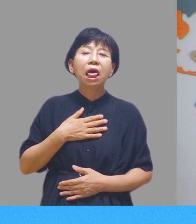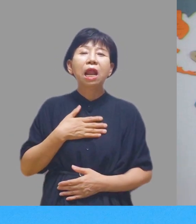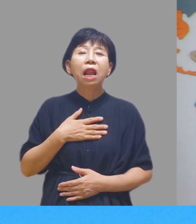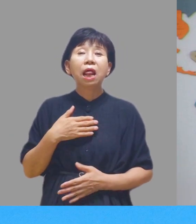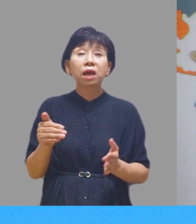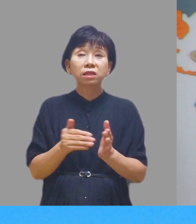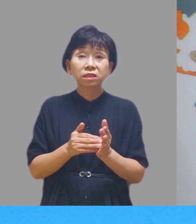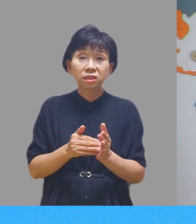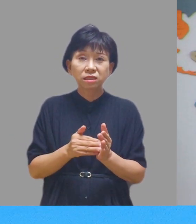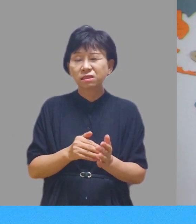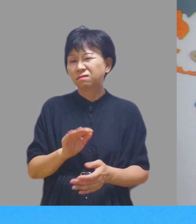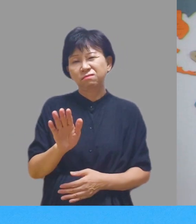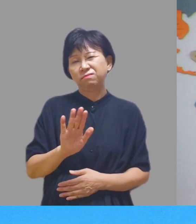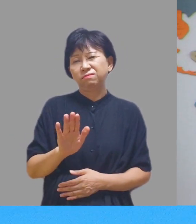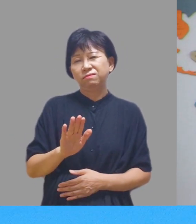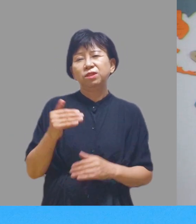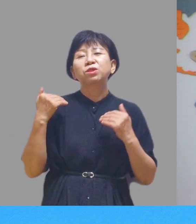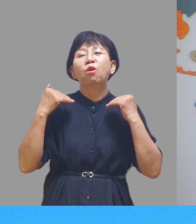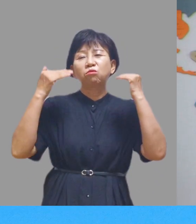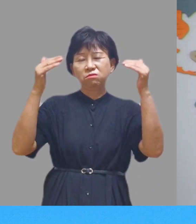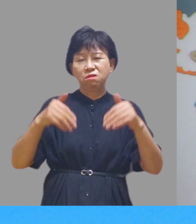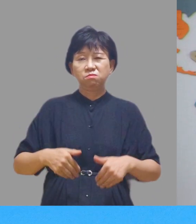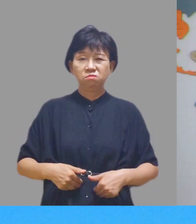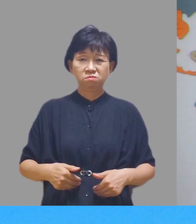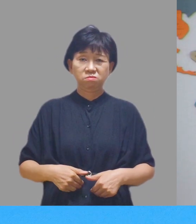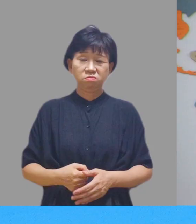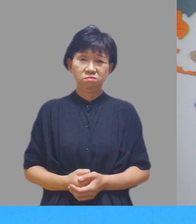멈추지 않습니다. 어떤 경우는요,